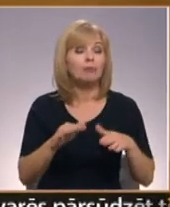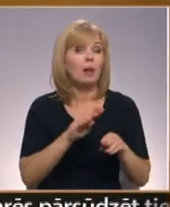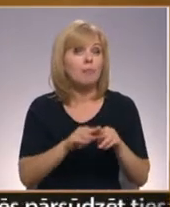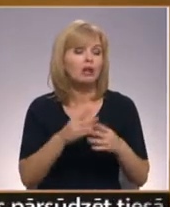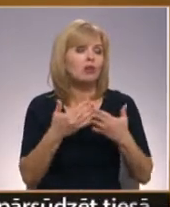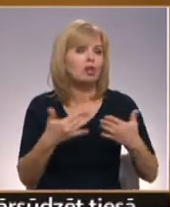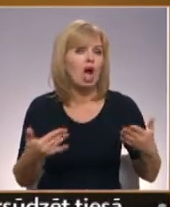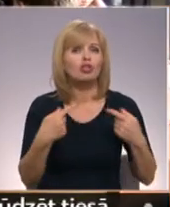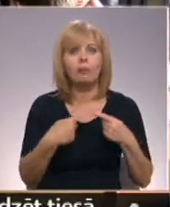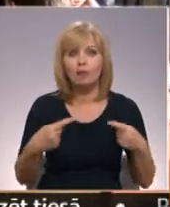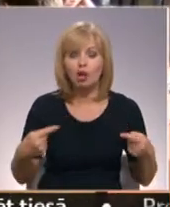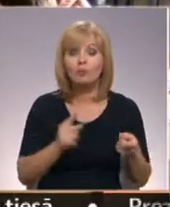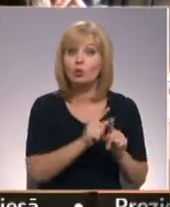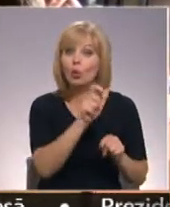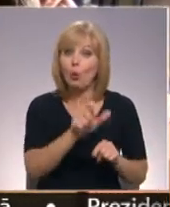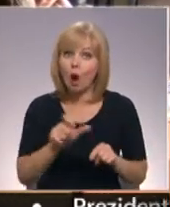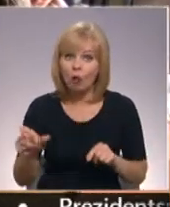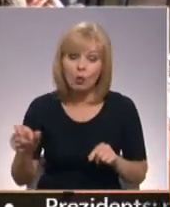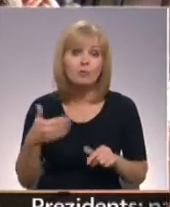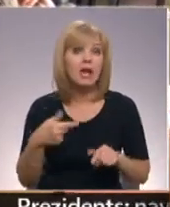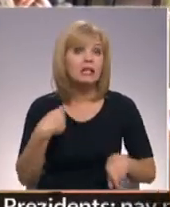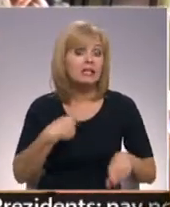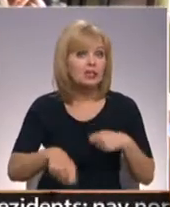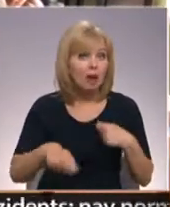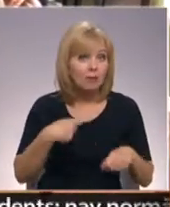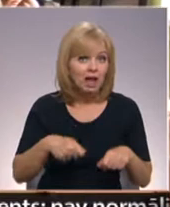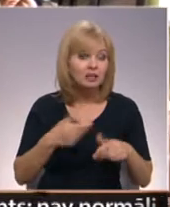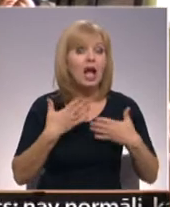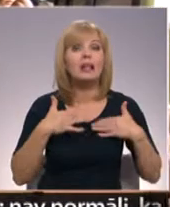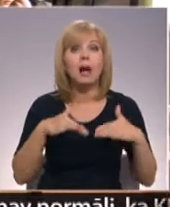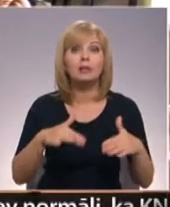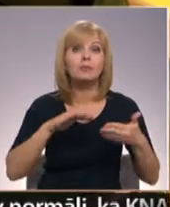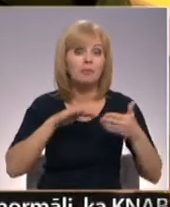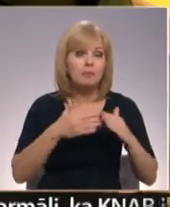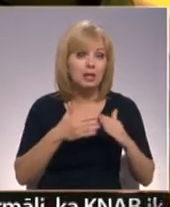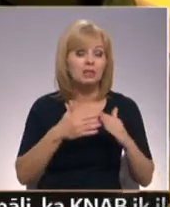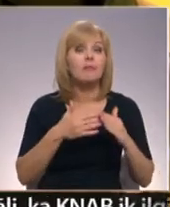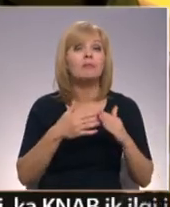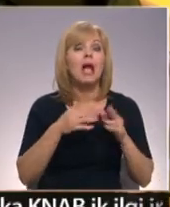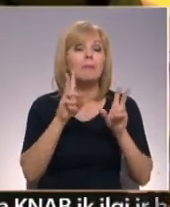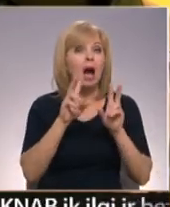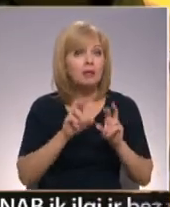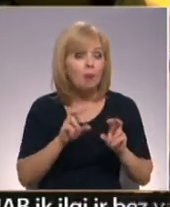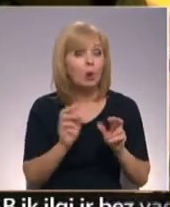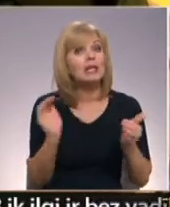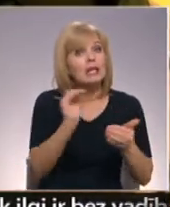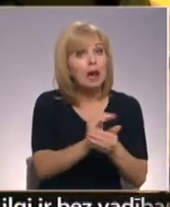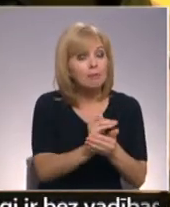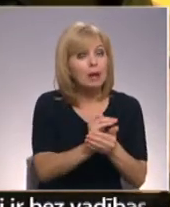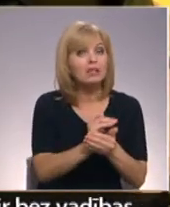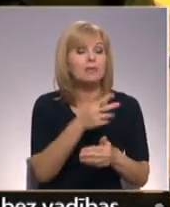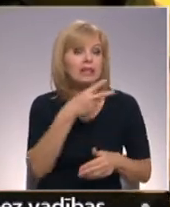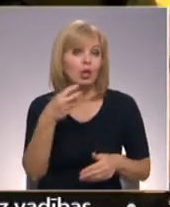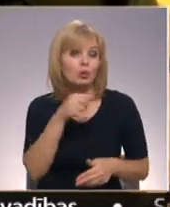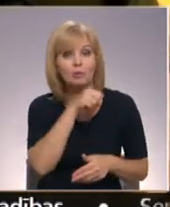dažādu priekšmetu skolotājiem. Šobrīd notiek spēles Charity City jeb labdarības pilsētas testēšana. Pirmie ar spēli iepazinās aptuveni